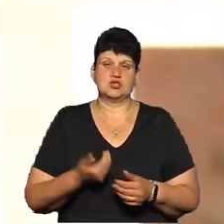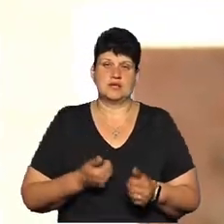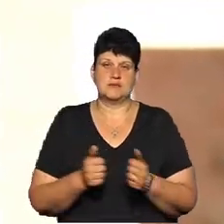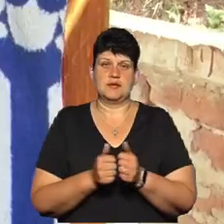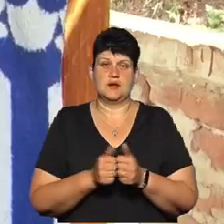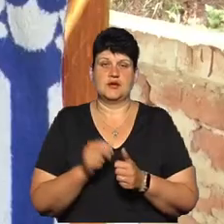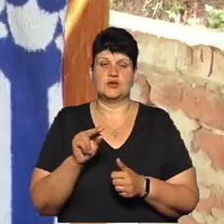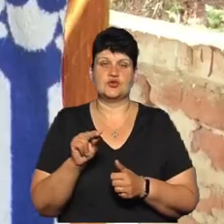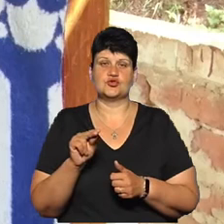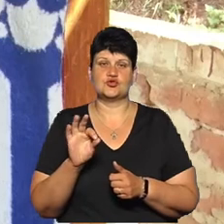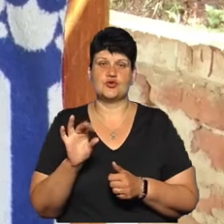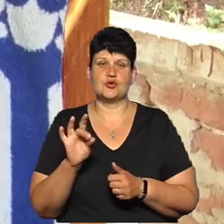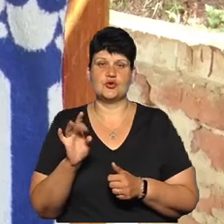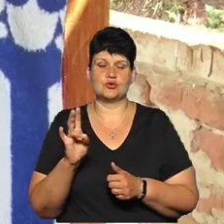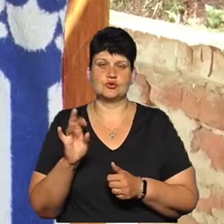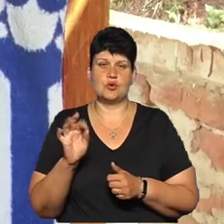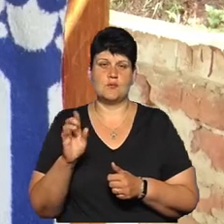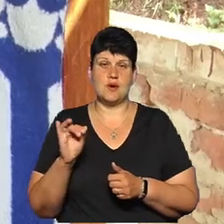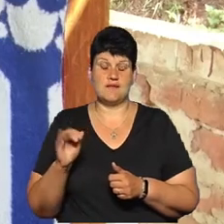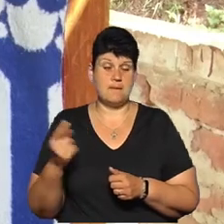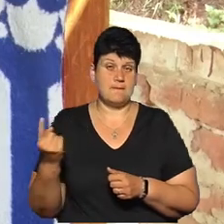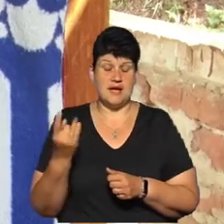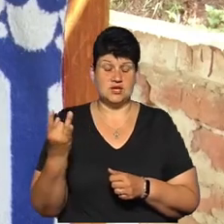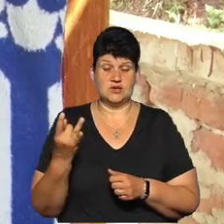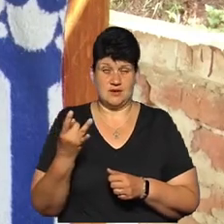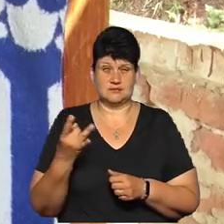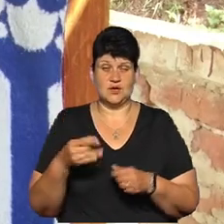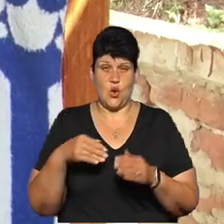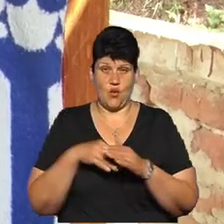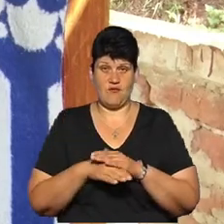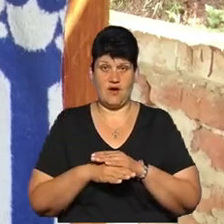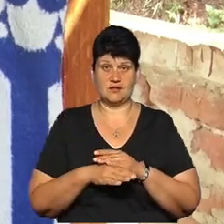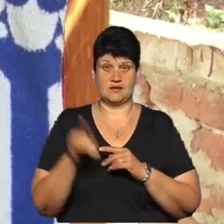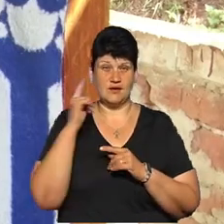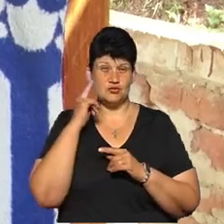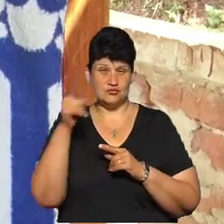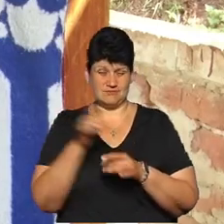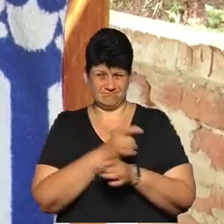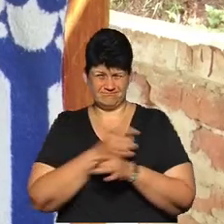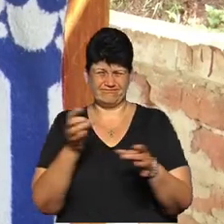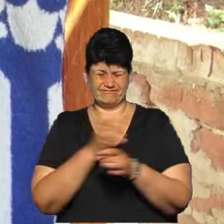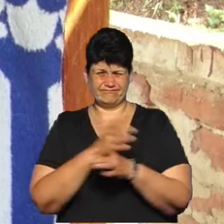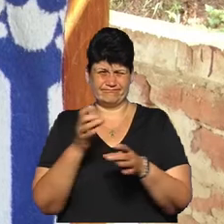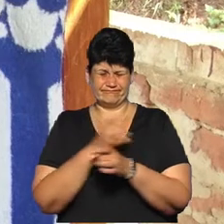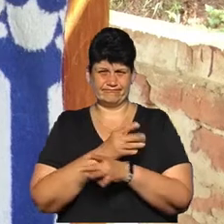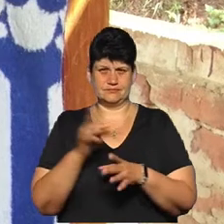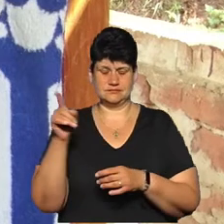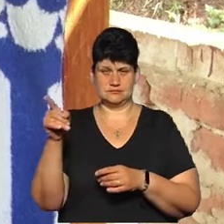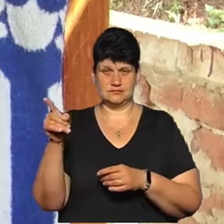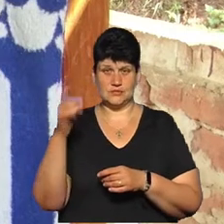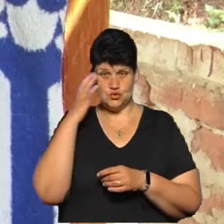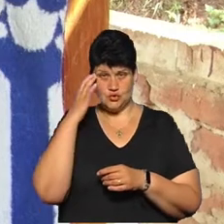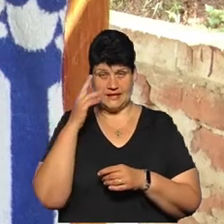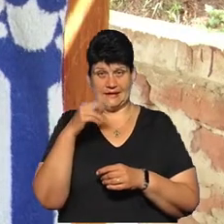кожен вибух. Перше время ми пугалися, а тоді ми вже знаємо, якщо оттуда йде взрив і оттуда йде чорний дим, то